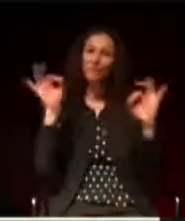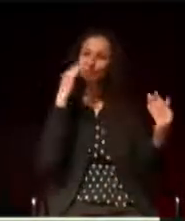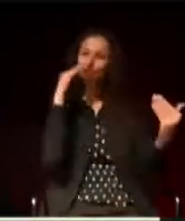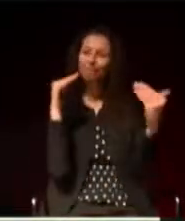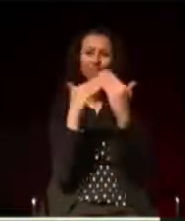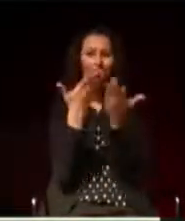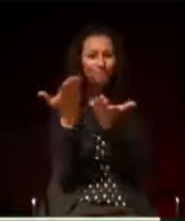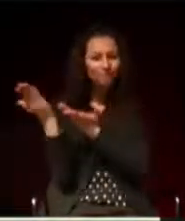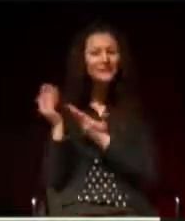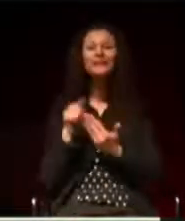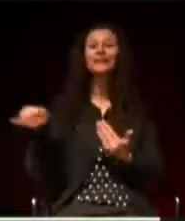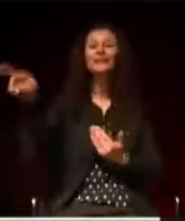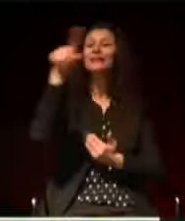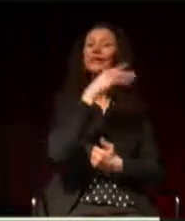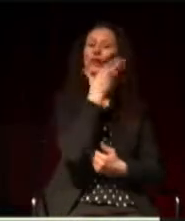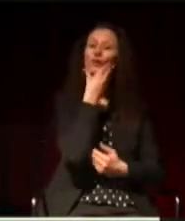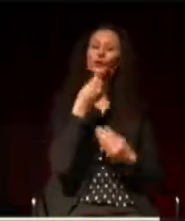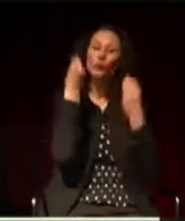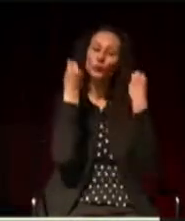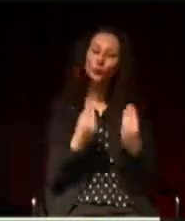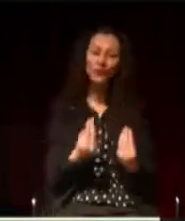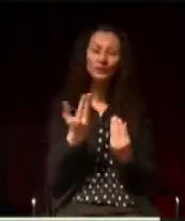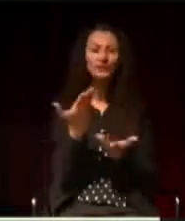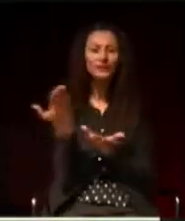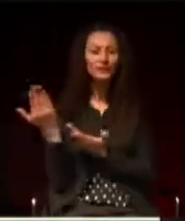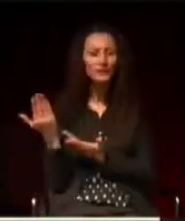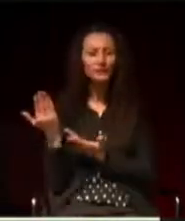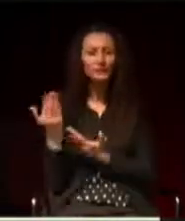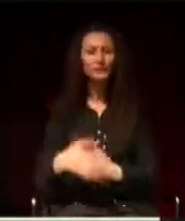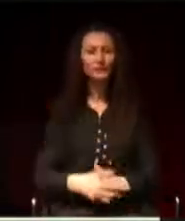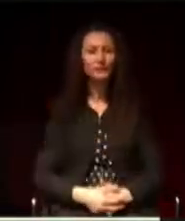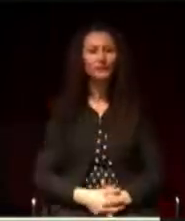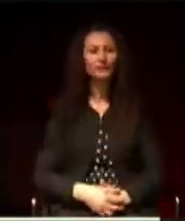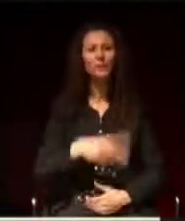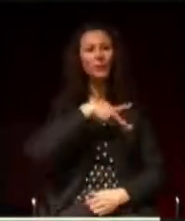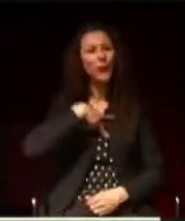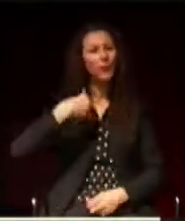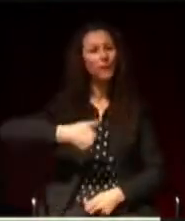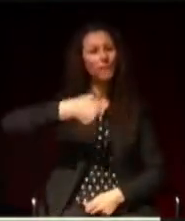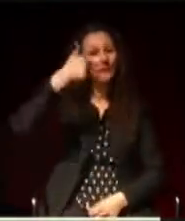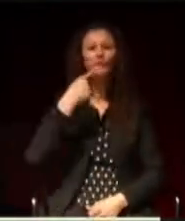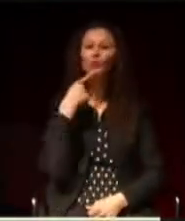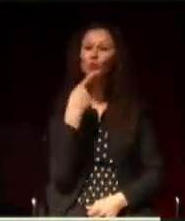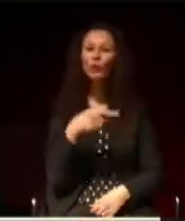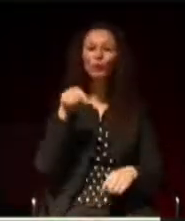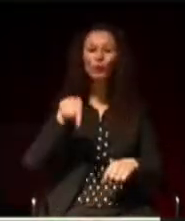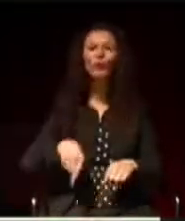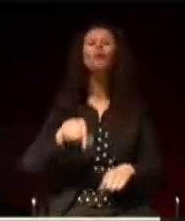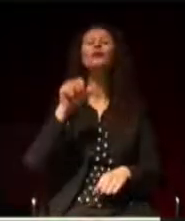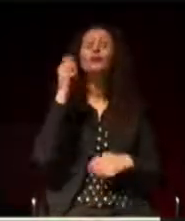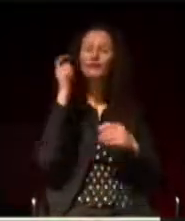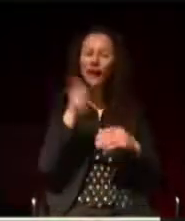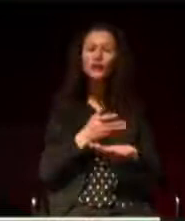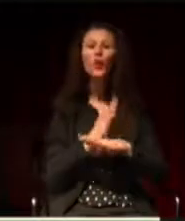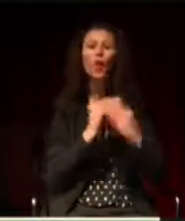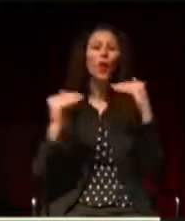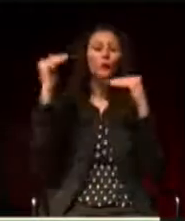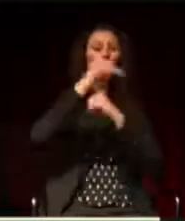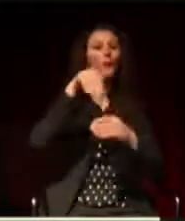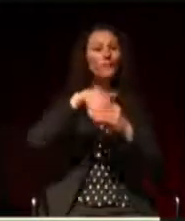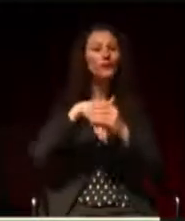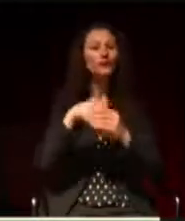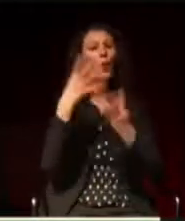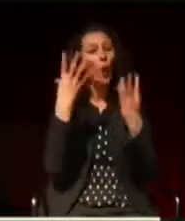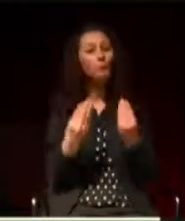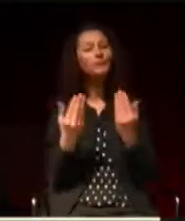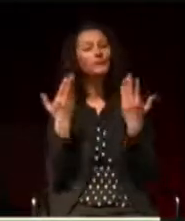güzel. Sizler çok güzelsiniz. Belediye başkanımız da söyledi. Bugün gerçekten de olağanüstü meclis olmasına